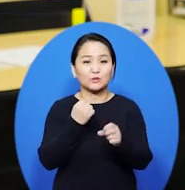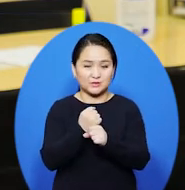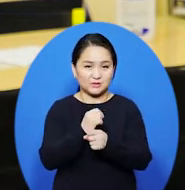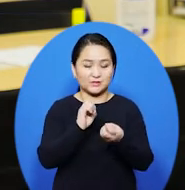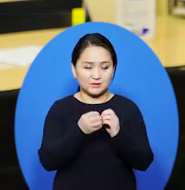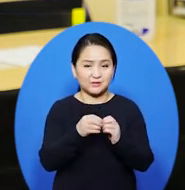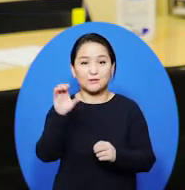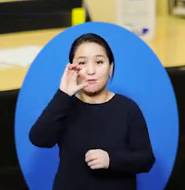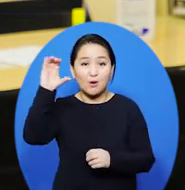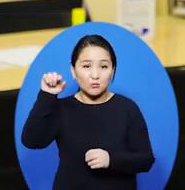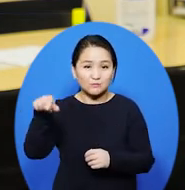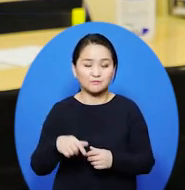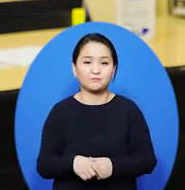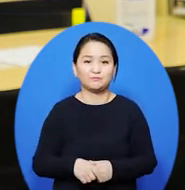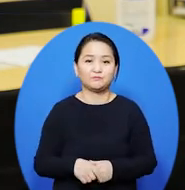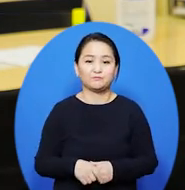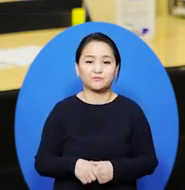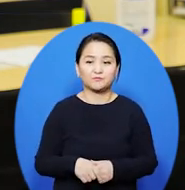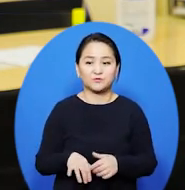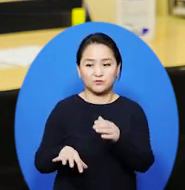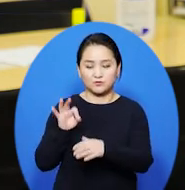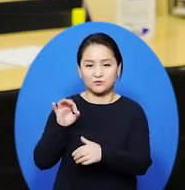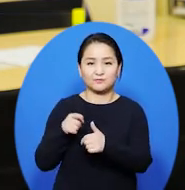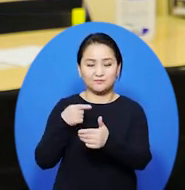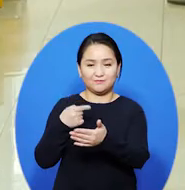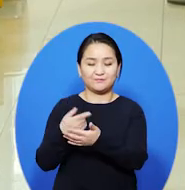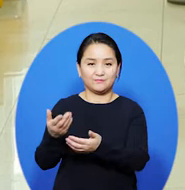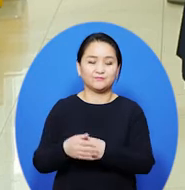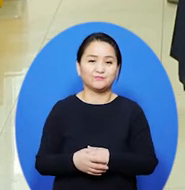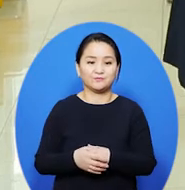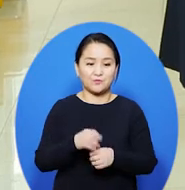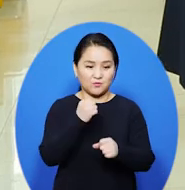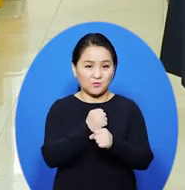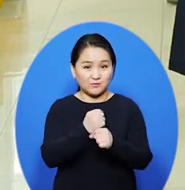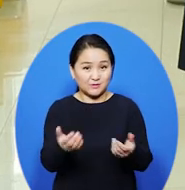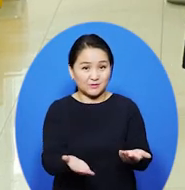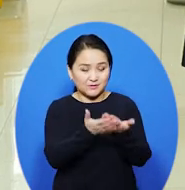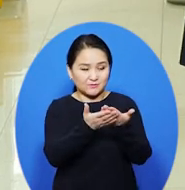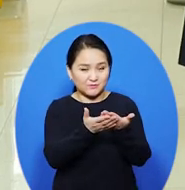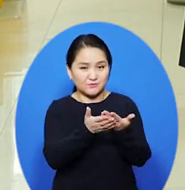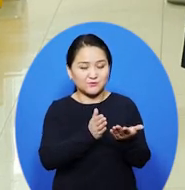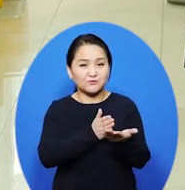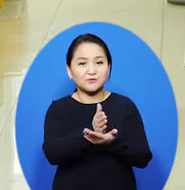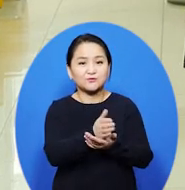явуулдаг байгууллага учраас сонгож анкета өгсөн байгаа. Та ингээд төлөв мөрөлтийг дэмжих